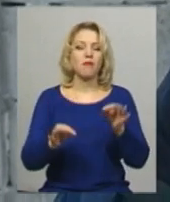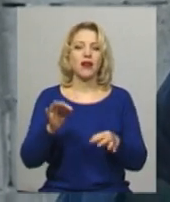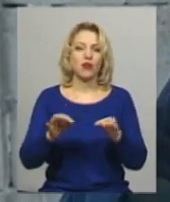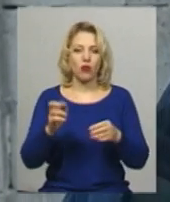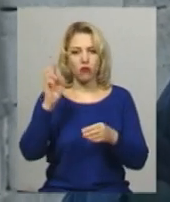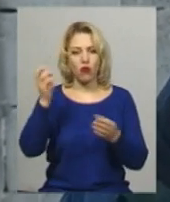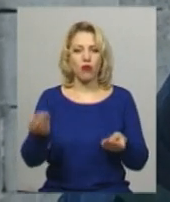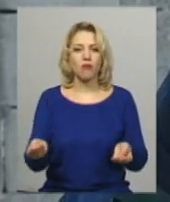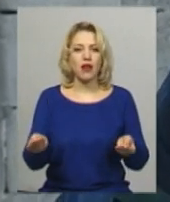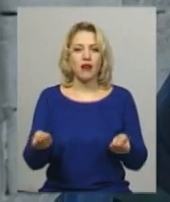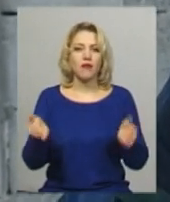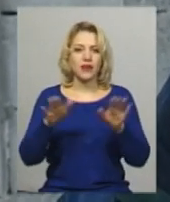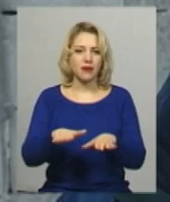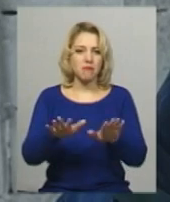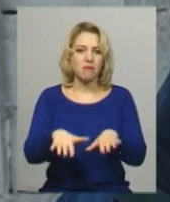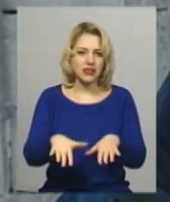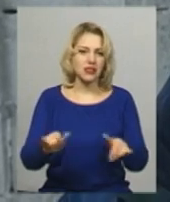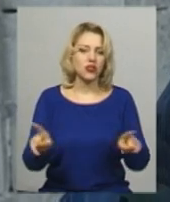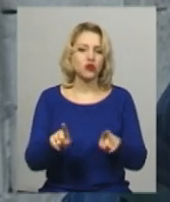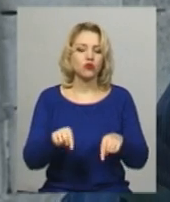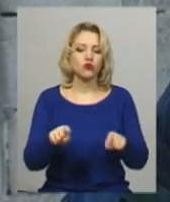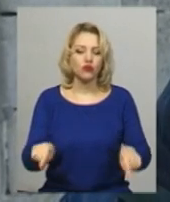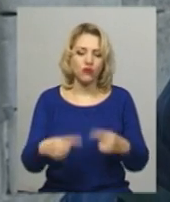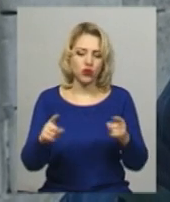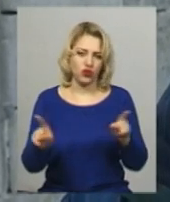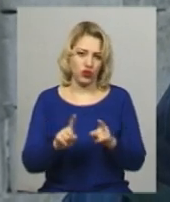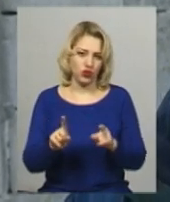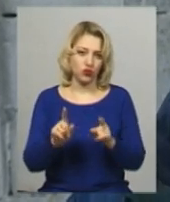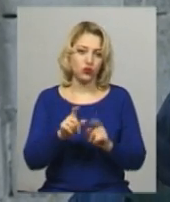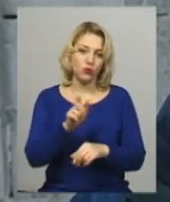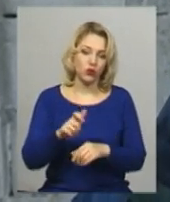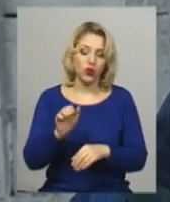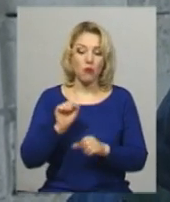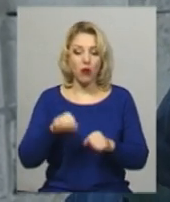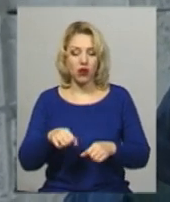Богом дане місце для того, щоб щось тут створити і щось таке, щоб люди могли собі прийти,